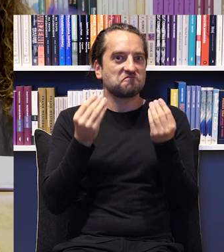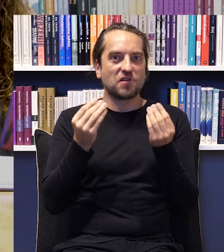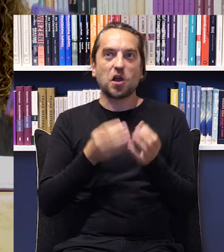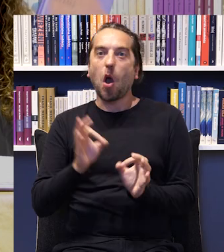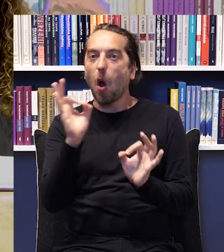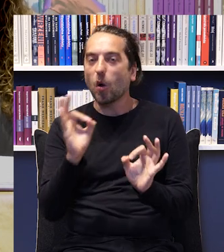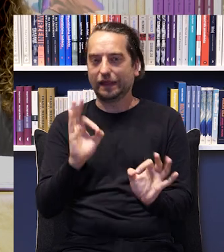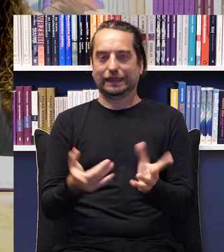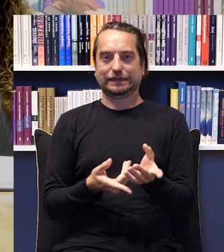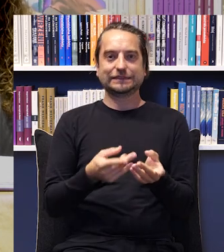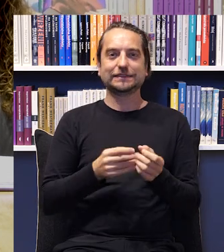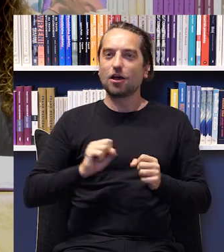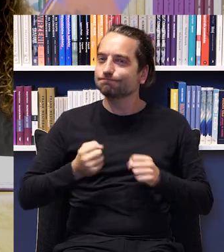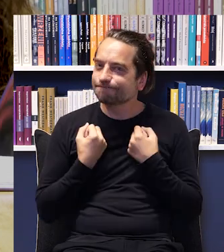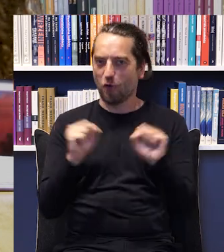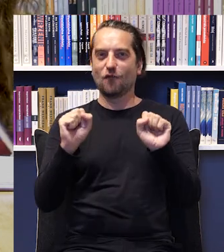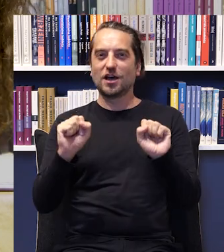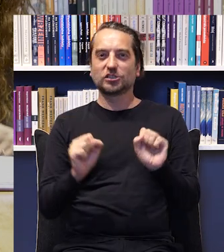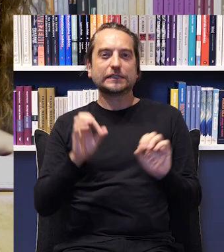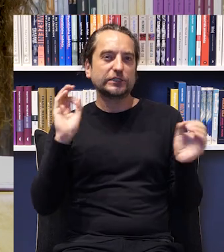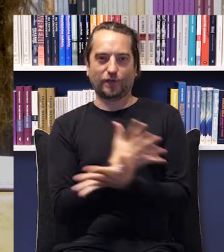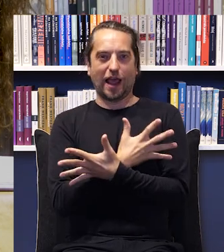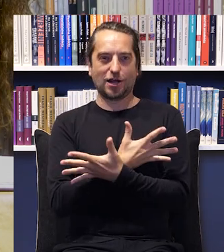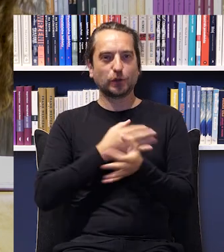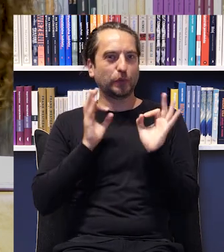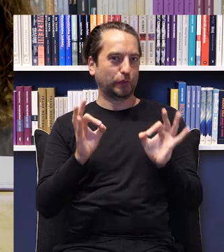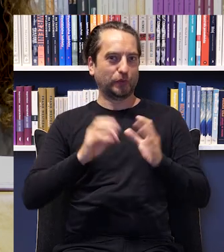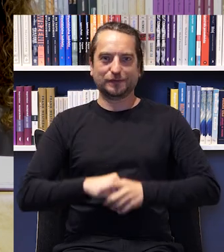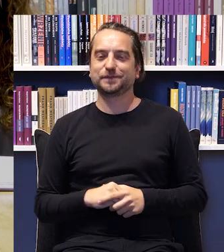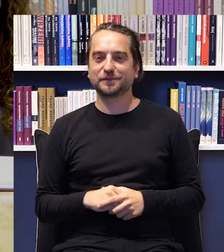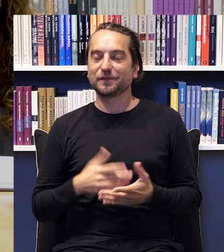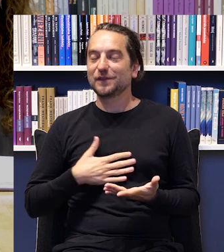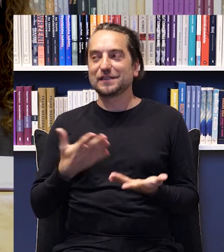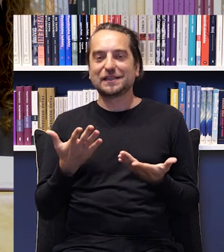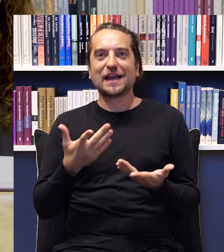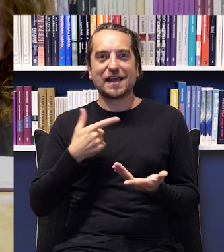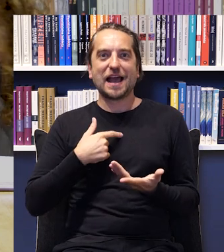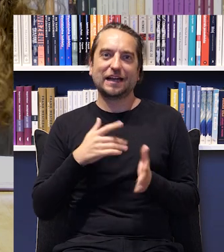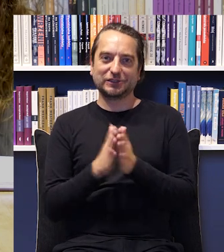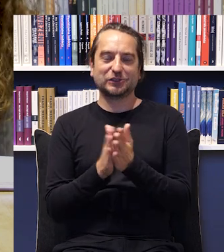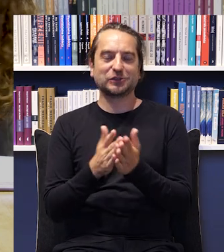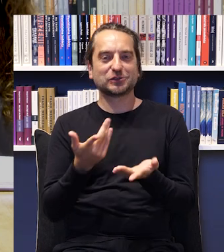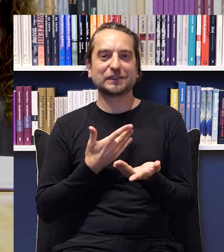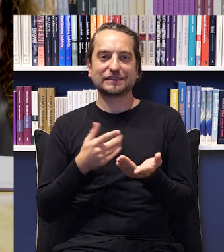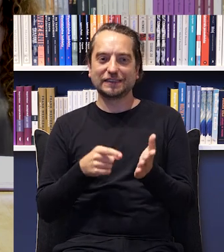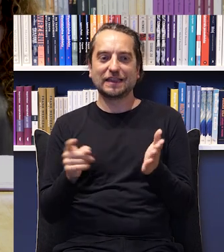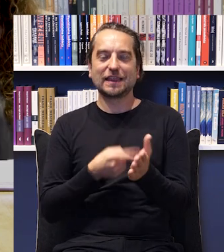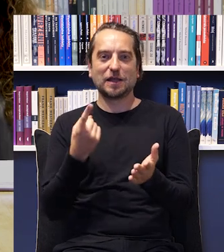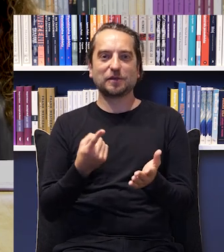oryginalnych, odważnych, świeżych, jako świeży głos, więc się bardzo z tej książki i z tego debiutu